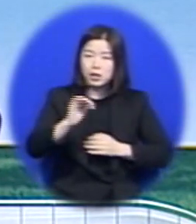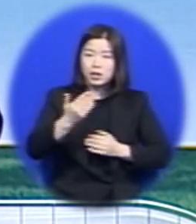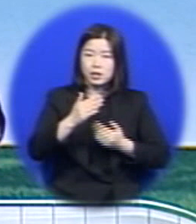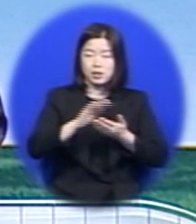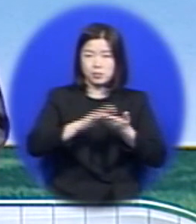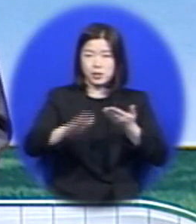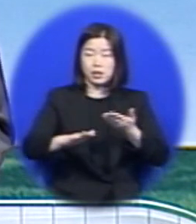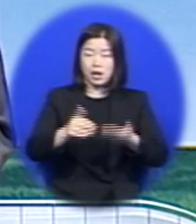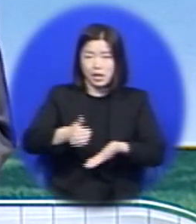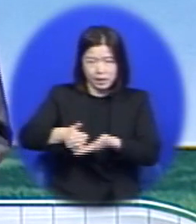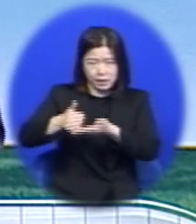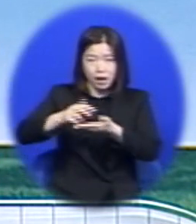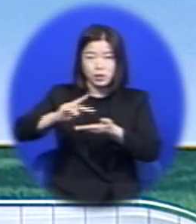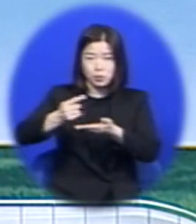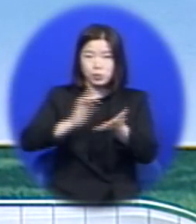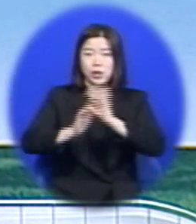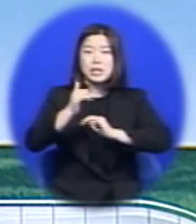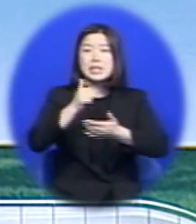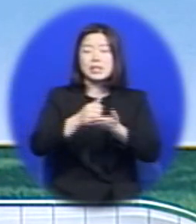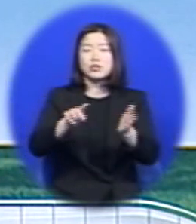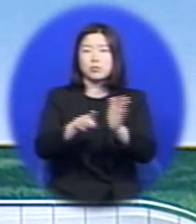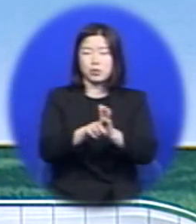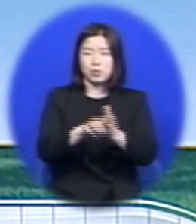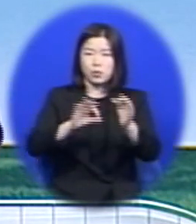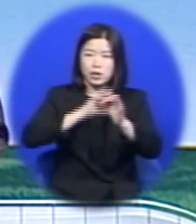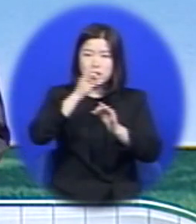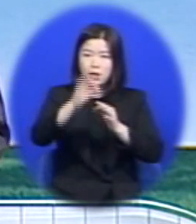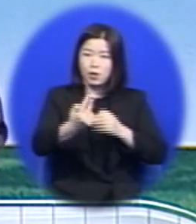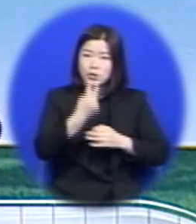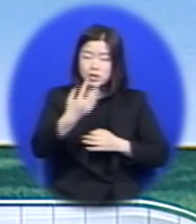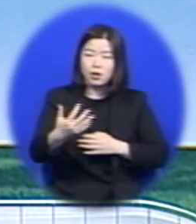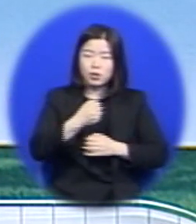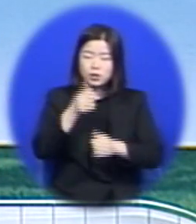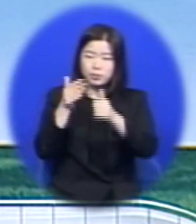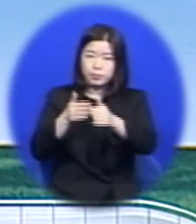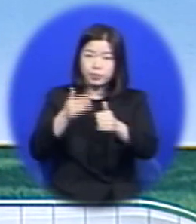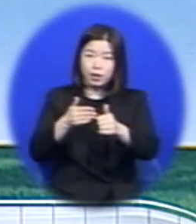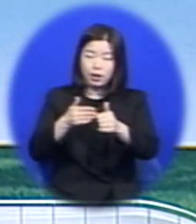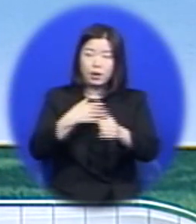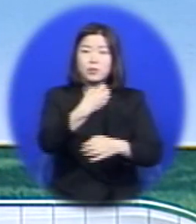나으리도 예수를 믿으시고 영생을 얻으시기 바랍니다.